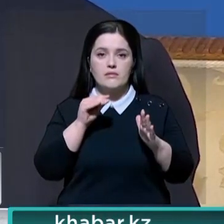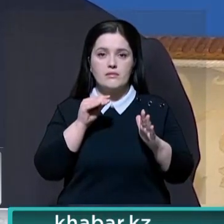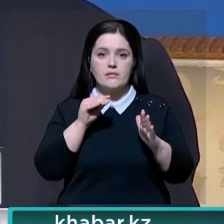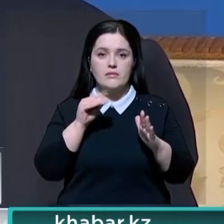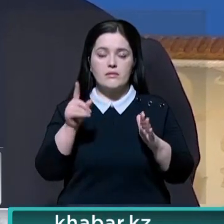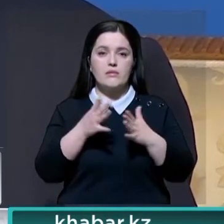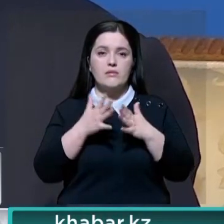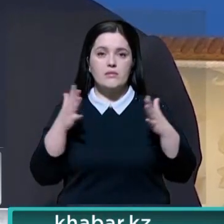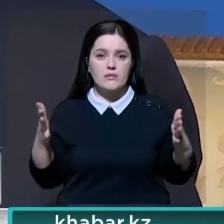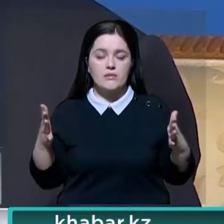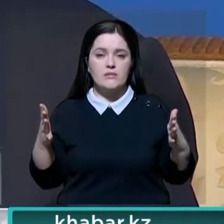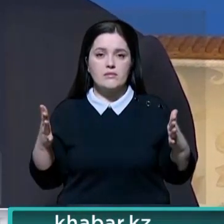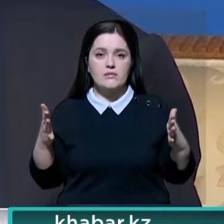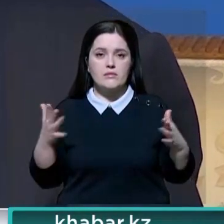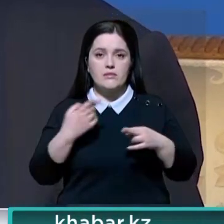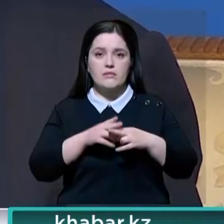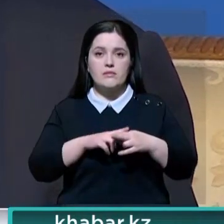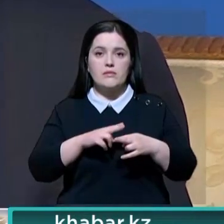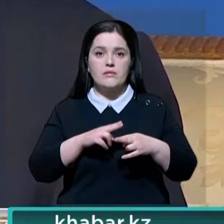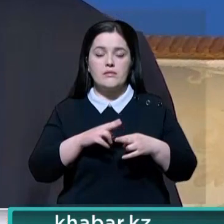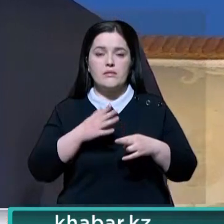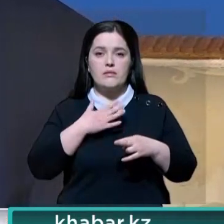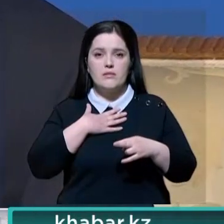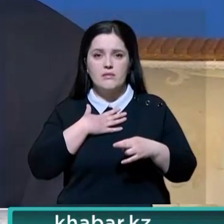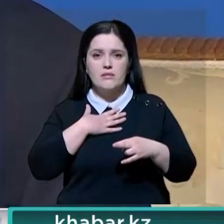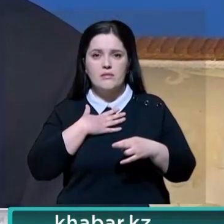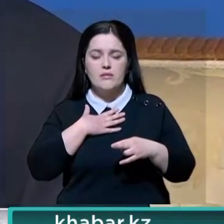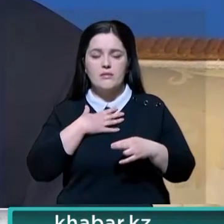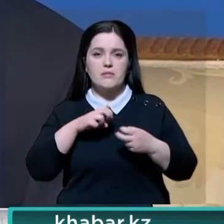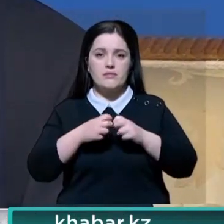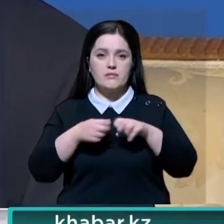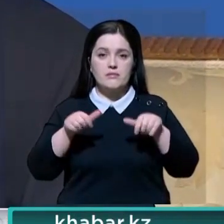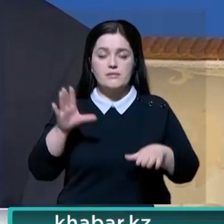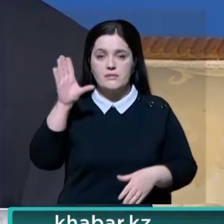он больше выражает мои чаяния и мои интересы. Я бы вот так интерпретировал.